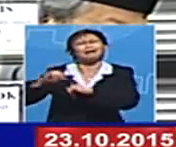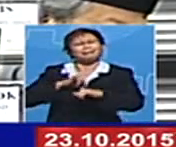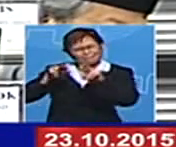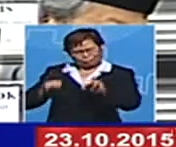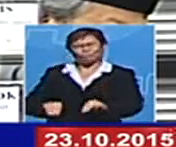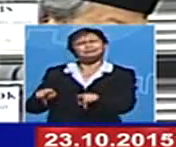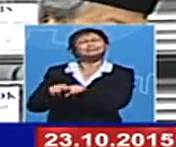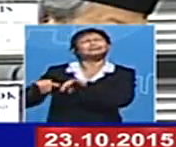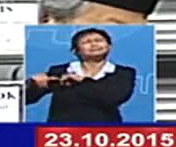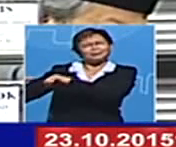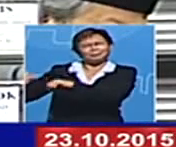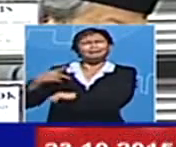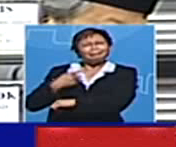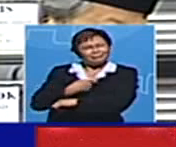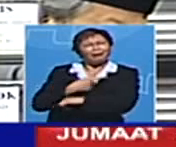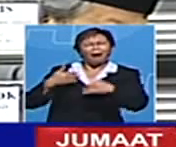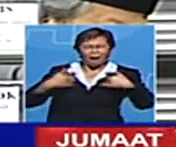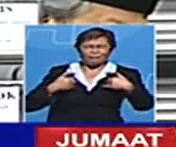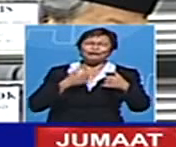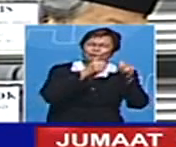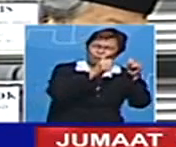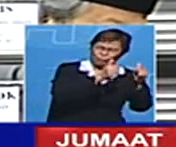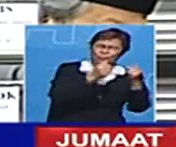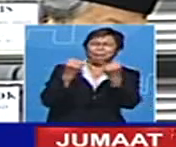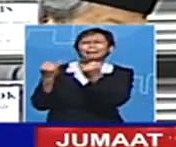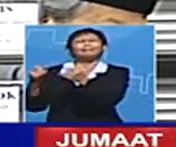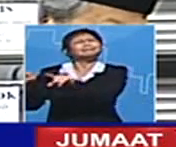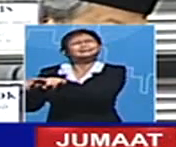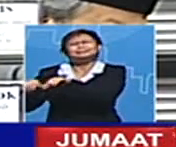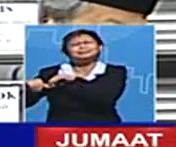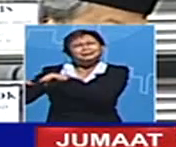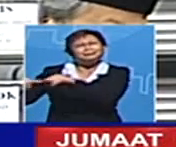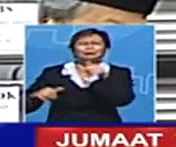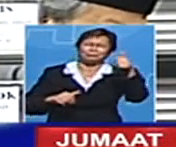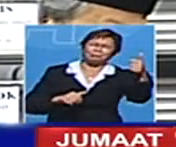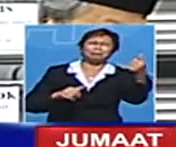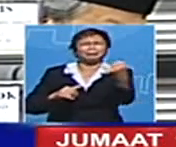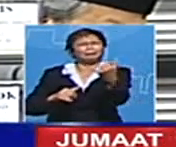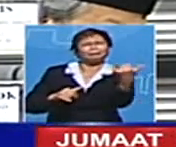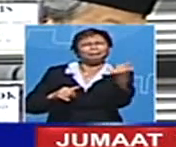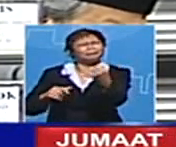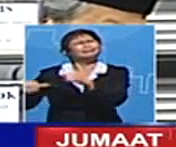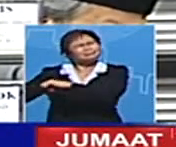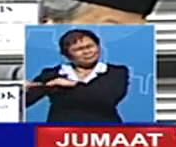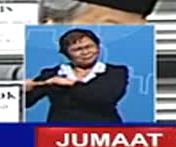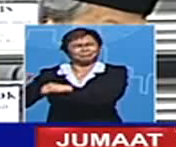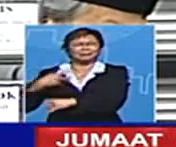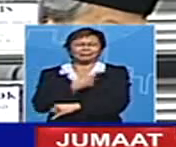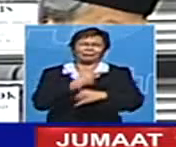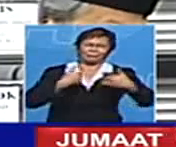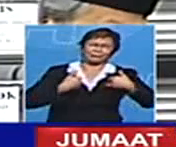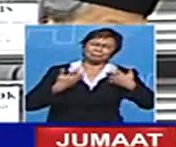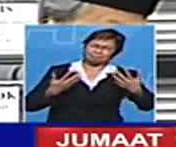sekalian kita sama-sama ada kelebihan dan sama-sama ada kelemahan sana sini Saya juga sambil